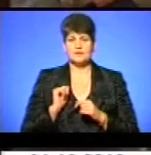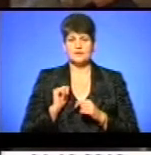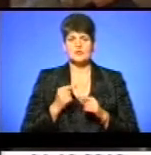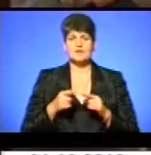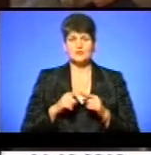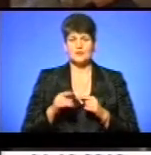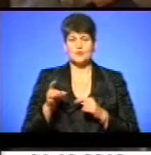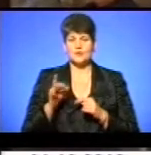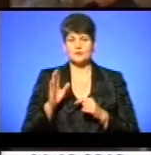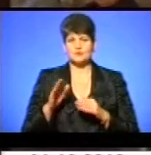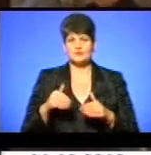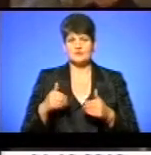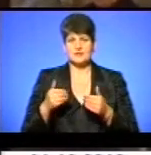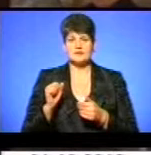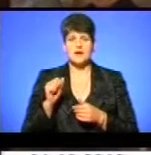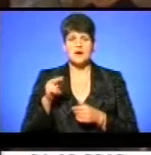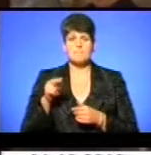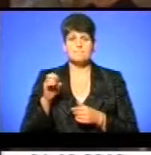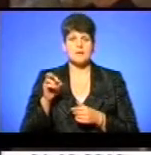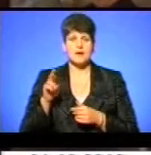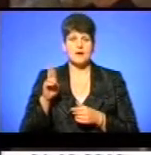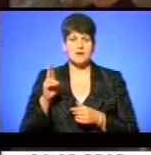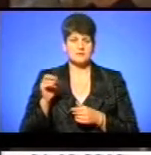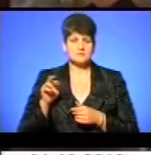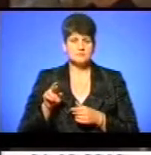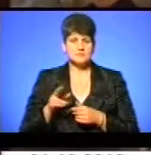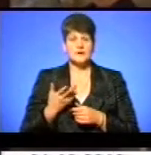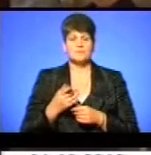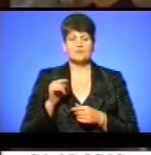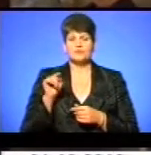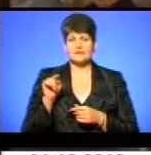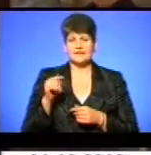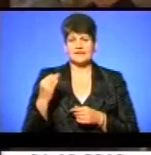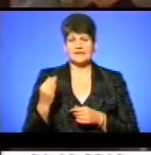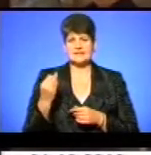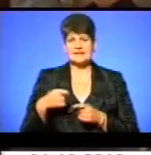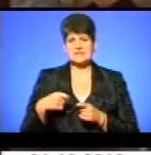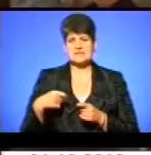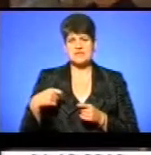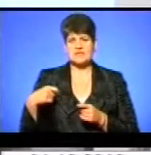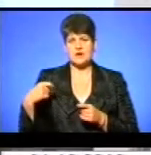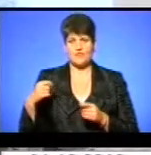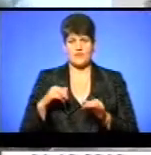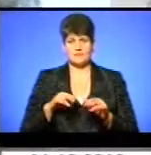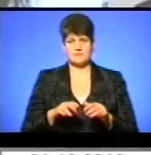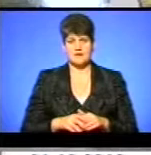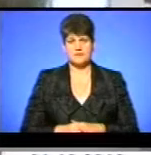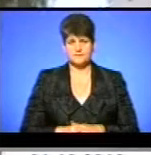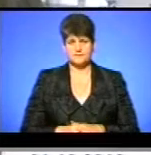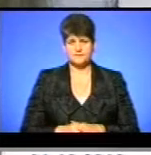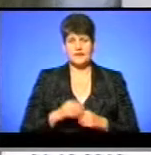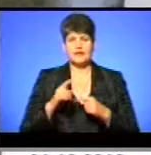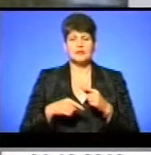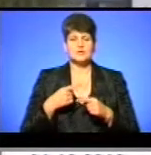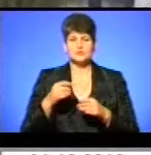цього разу будуть звертатися до апеляції, тому що в їхніх інтересах затягування справи. Наступне